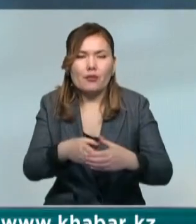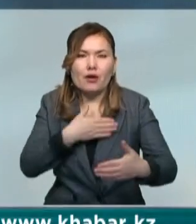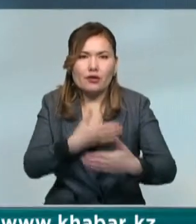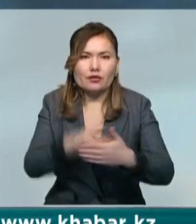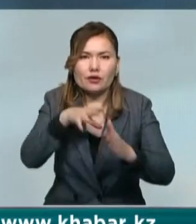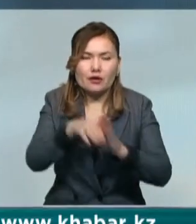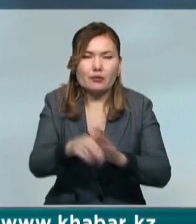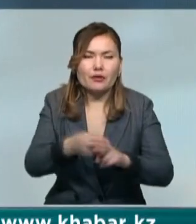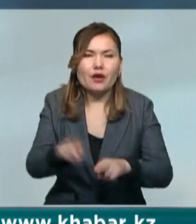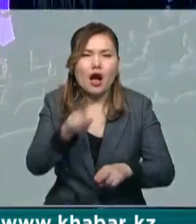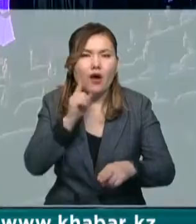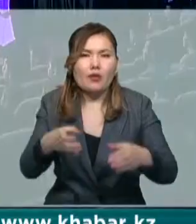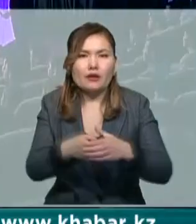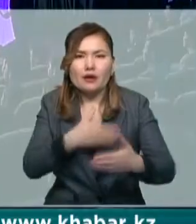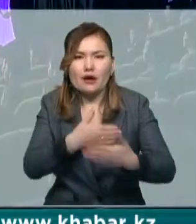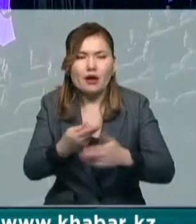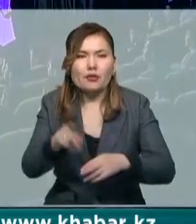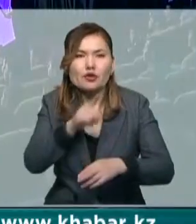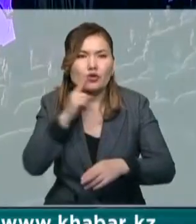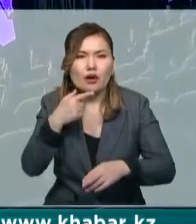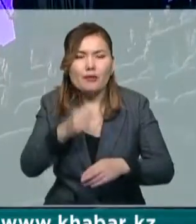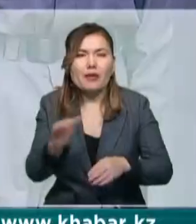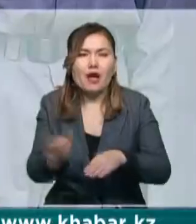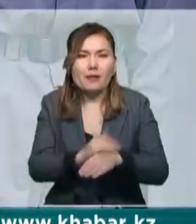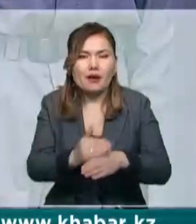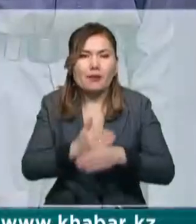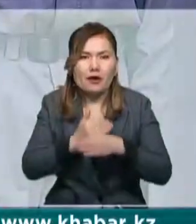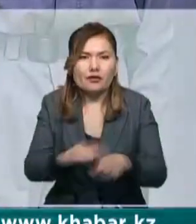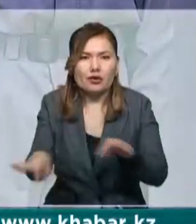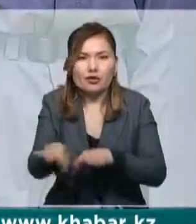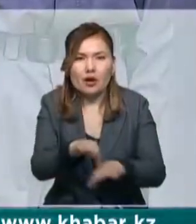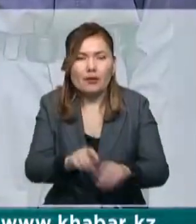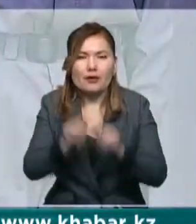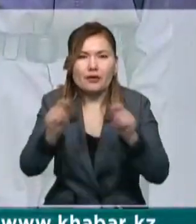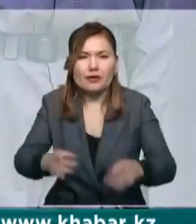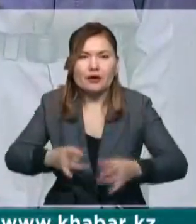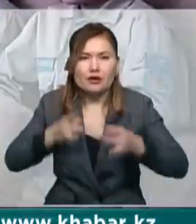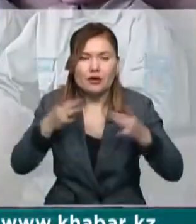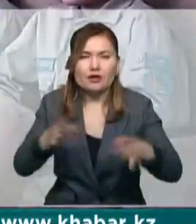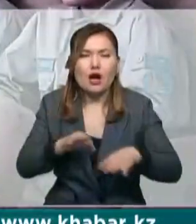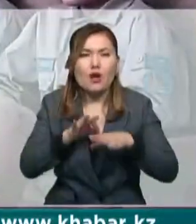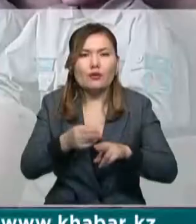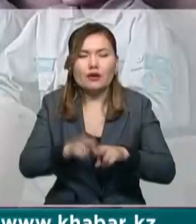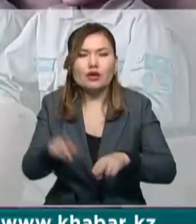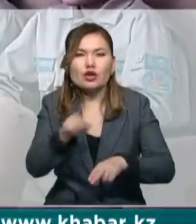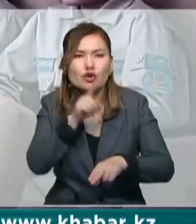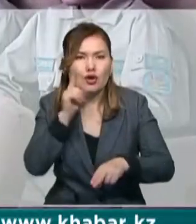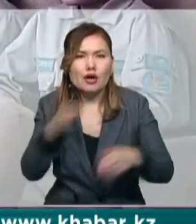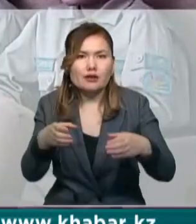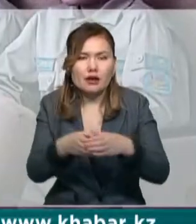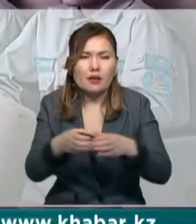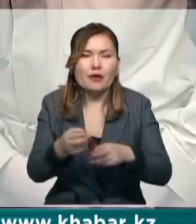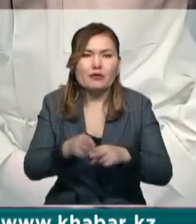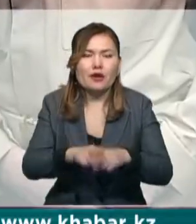қосылды. Волонтерлар жылы аясында жас сарбаз мейірімділік біріктіреді жобасының ашылу салтанаты өтті. Онда жасөспірімдер